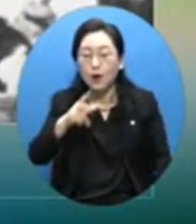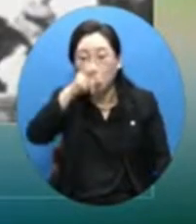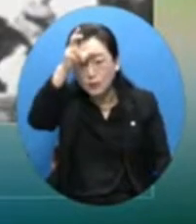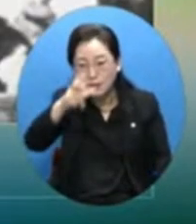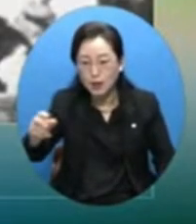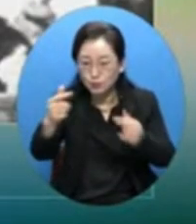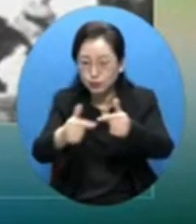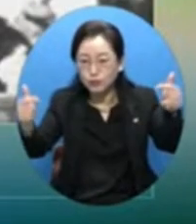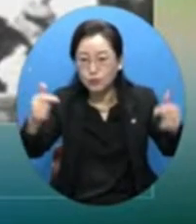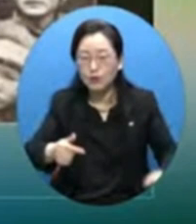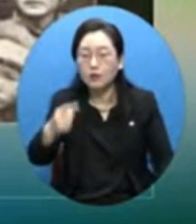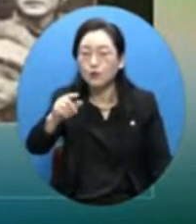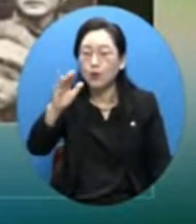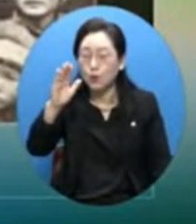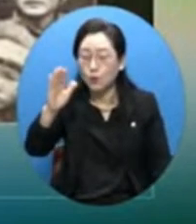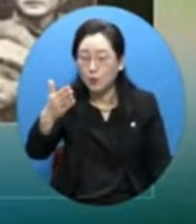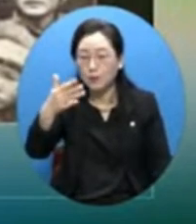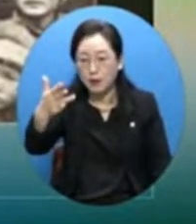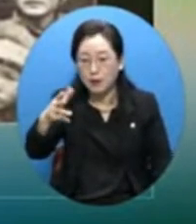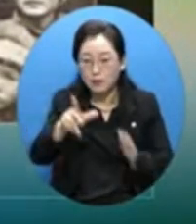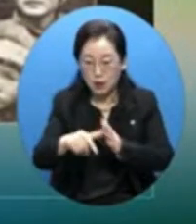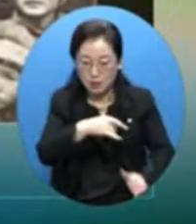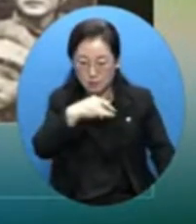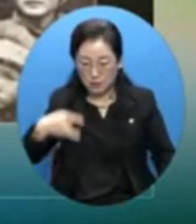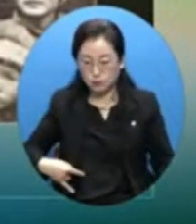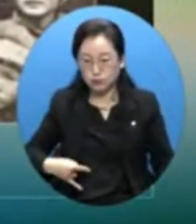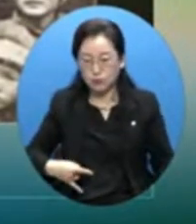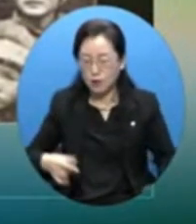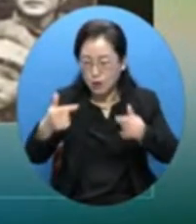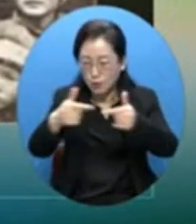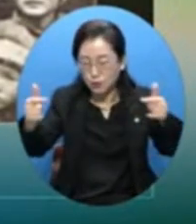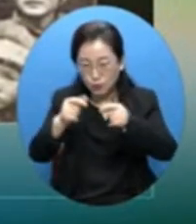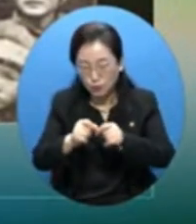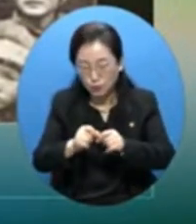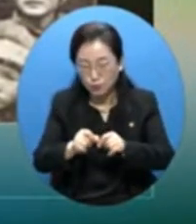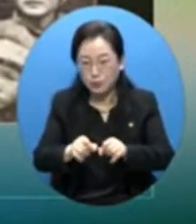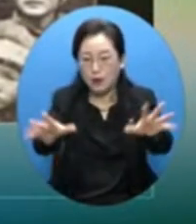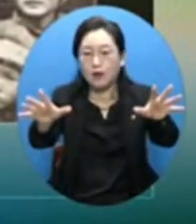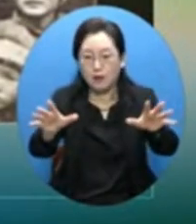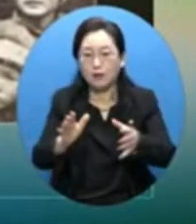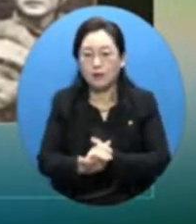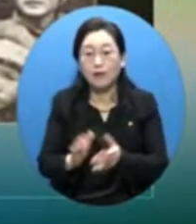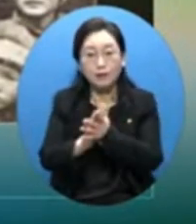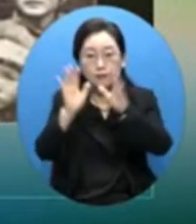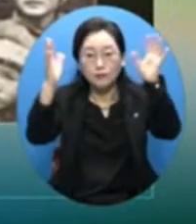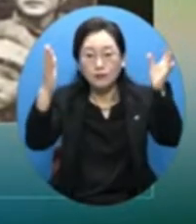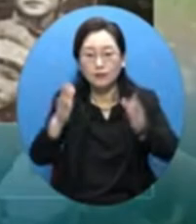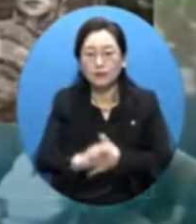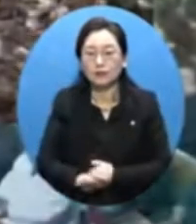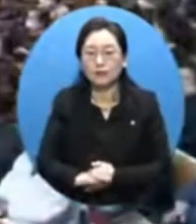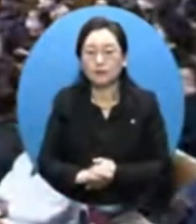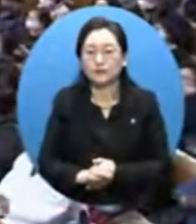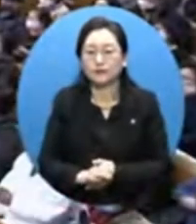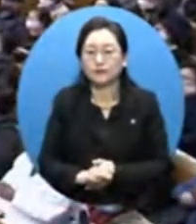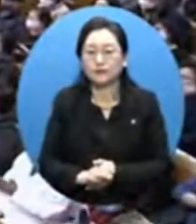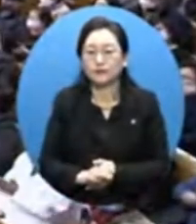대붕, 1908년 만주 및 중국 대붕에 큰 영향을 끼친 것입니다. 할렐루야!